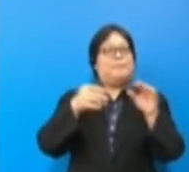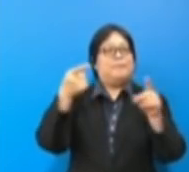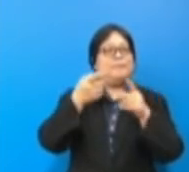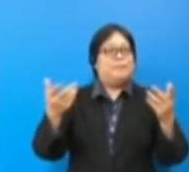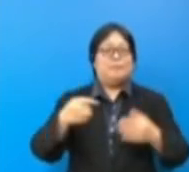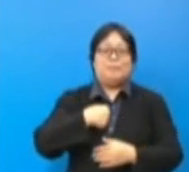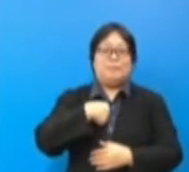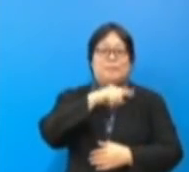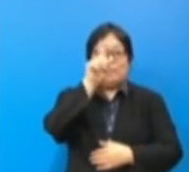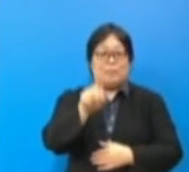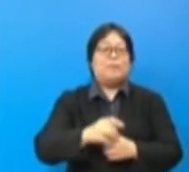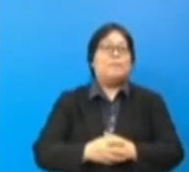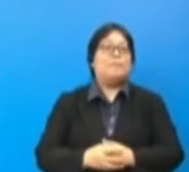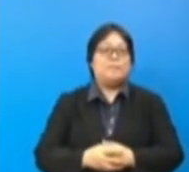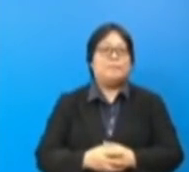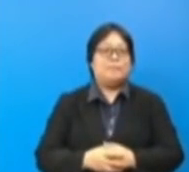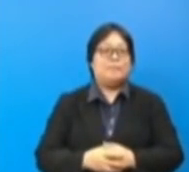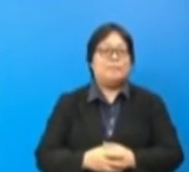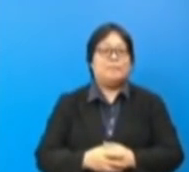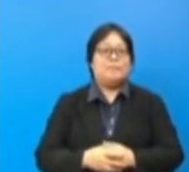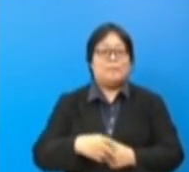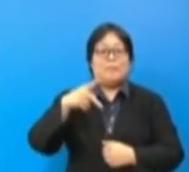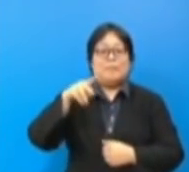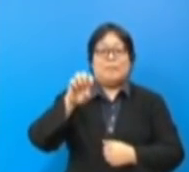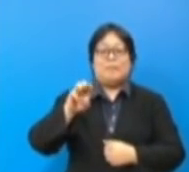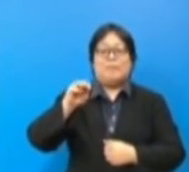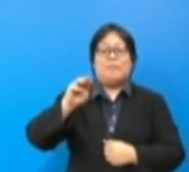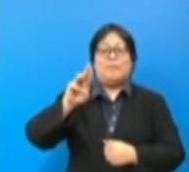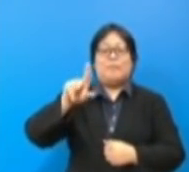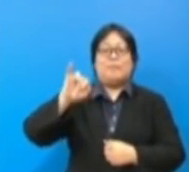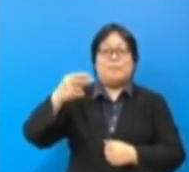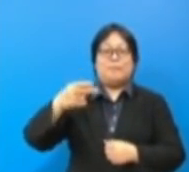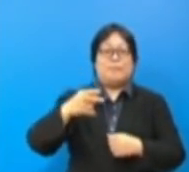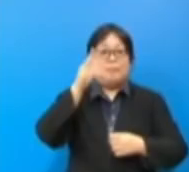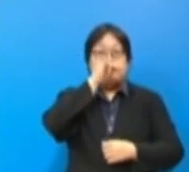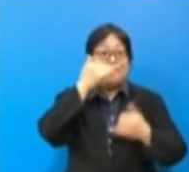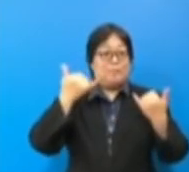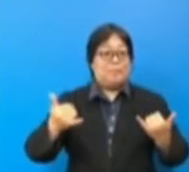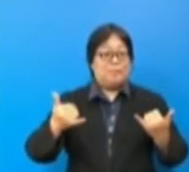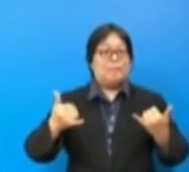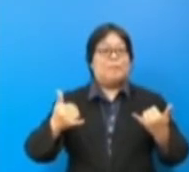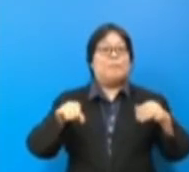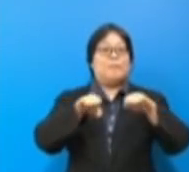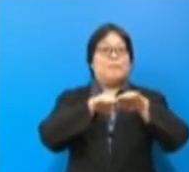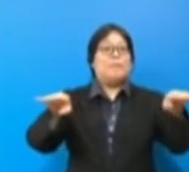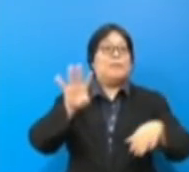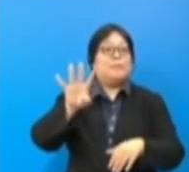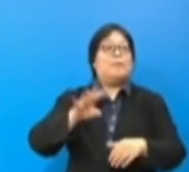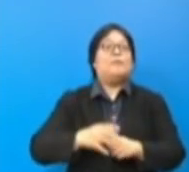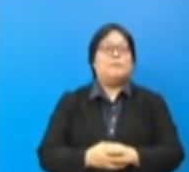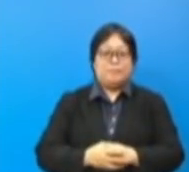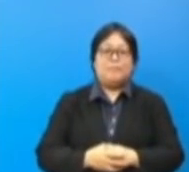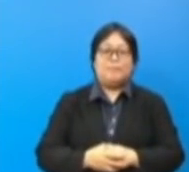soal saya adalah di bawah plan pemulihan negara melakukan sekarang diletakkan di bawah fase